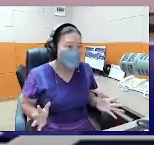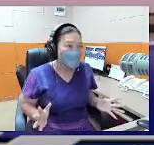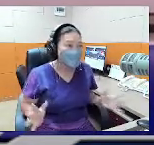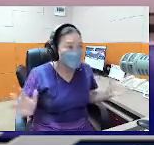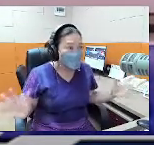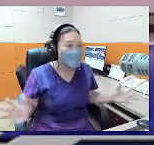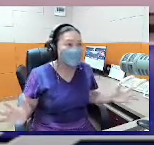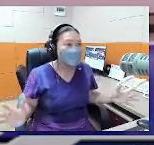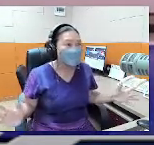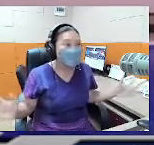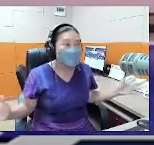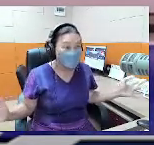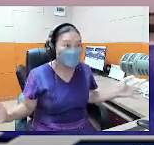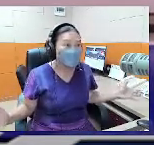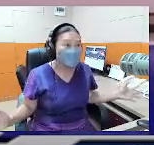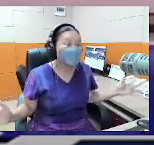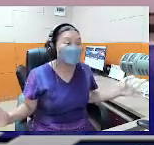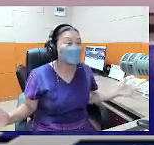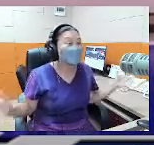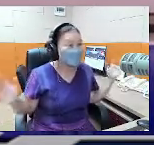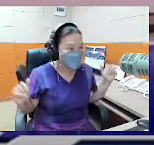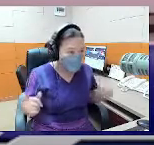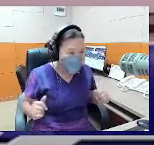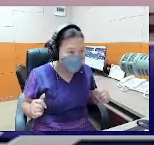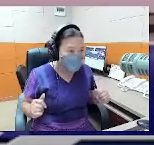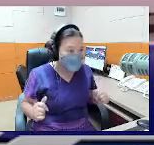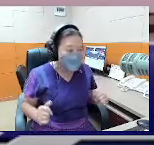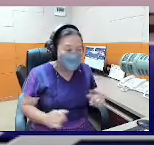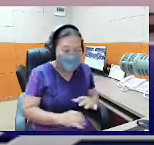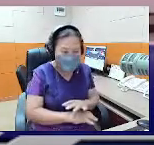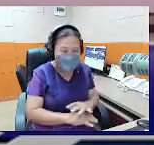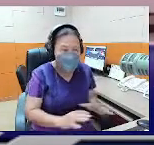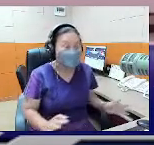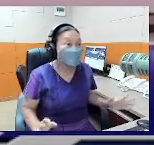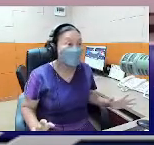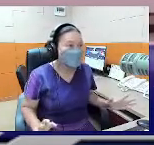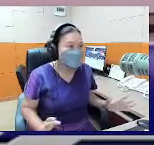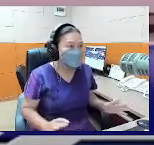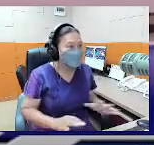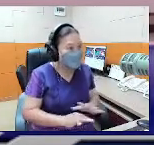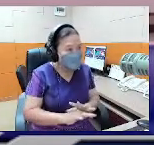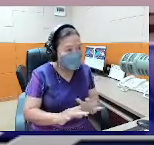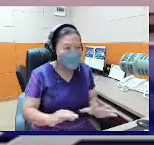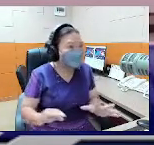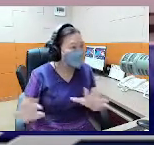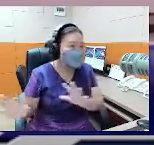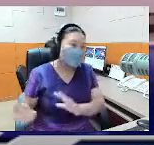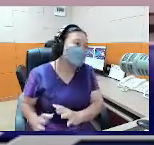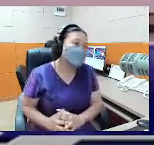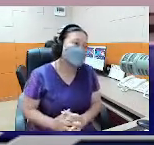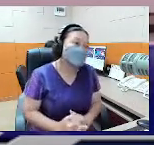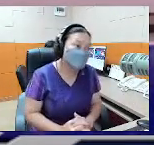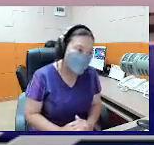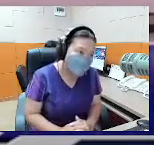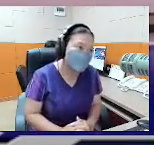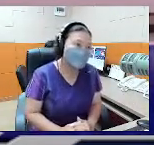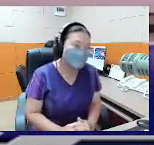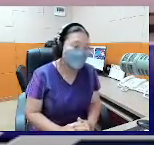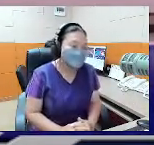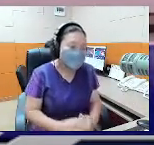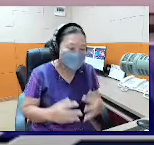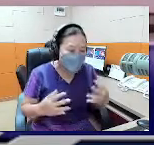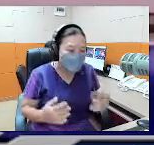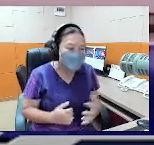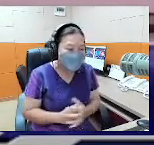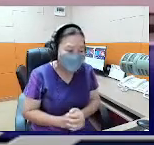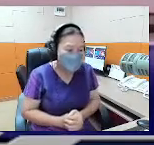ซียนเราต้องยอมรับว่าประชากรส่วนใหญ่นับถือศาสนาอิสลามธุรกิจอาหารฮาลาลเนี่ยมีโอกาสที่จะเติบโตได้แบบโอ้โหเยอะมากเลย